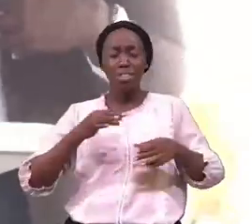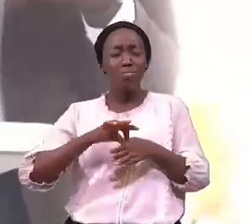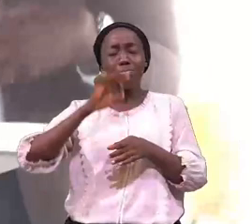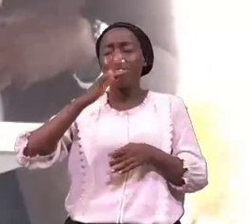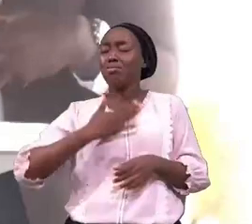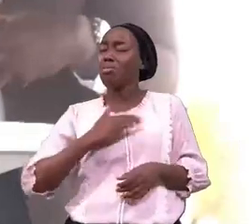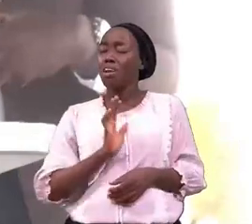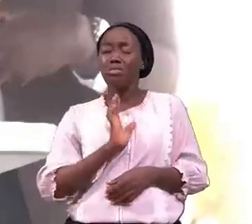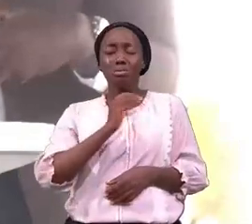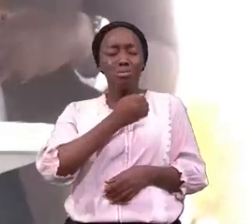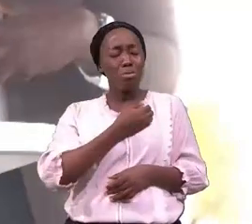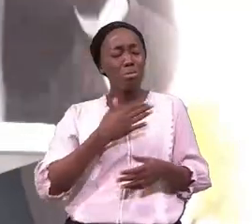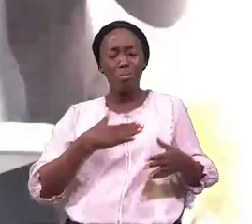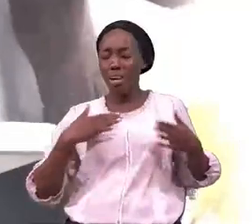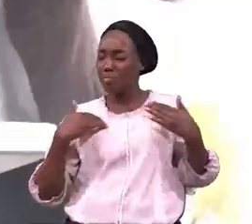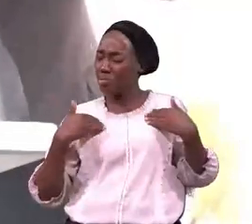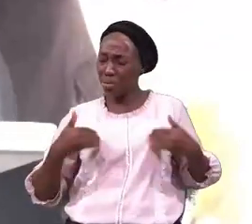corps. Regarde-toi.